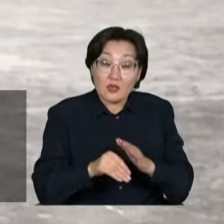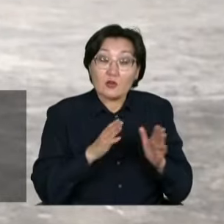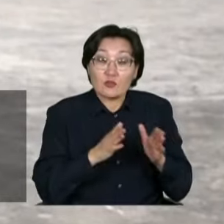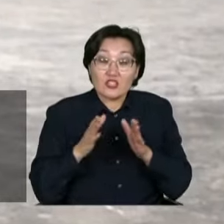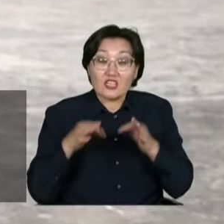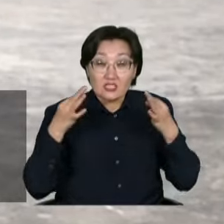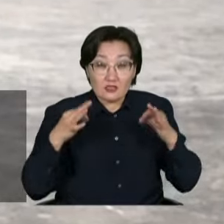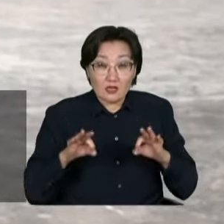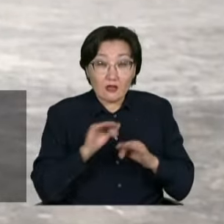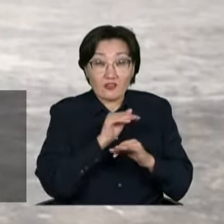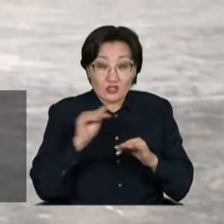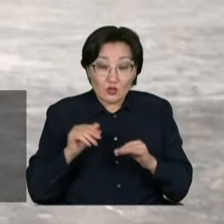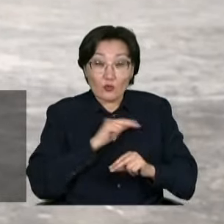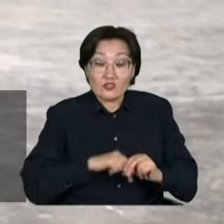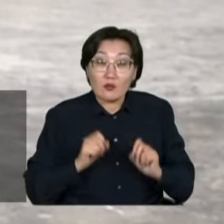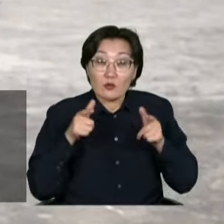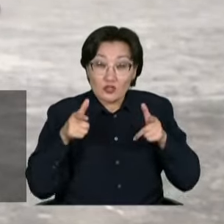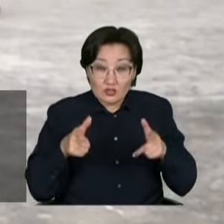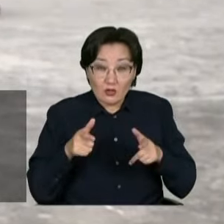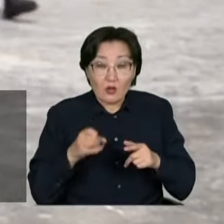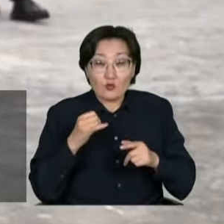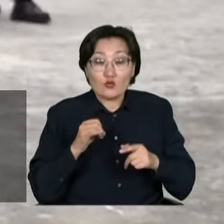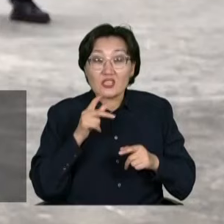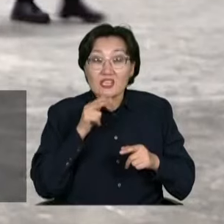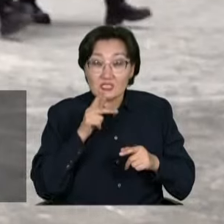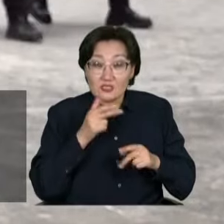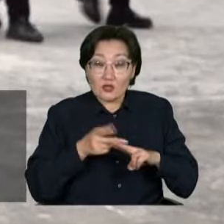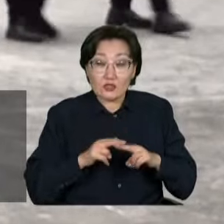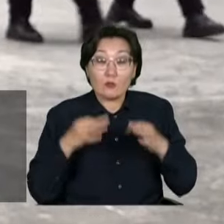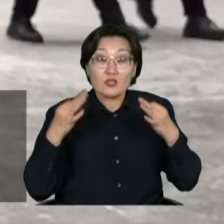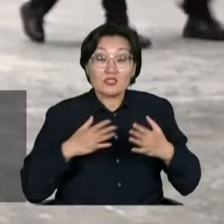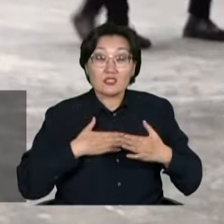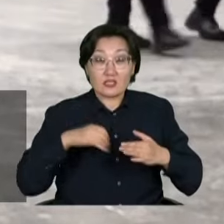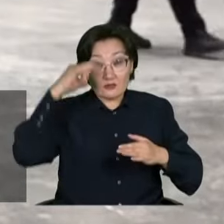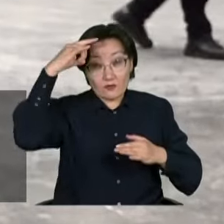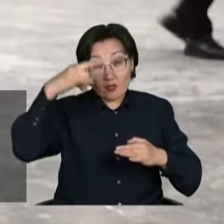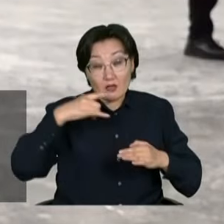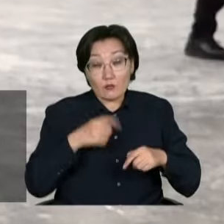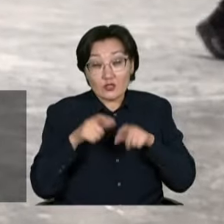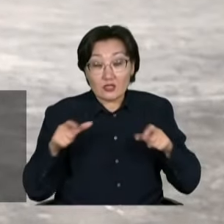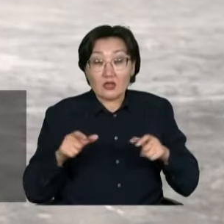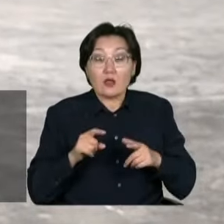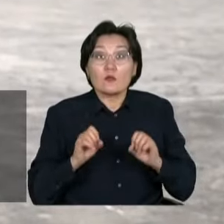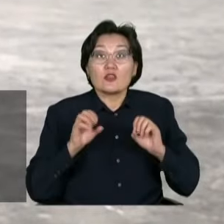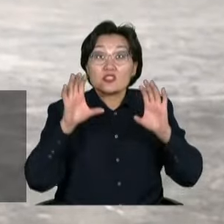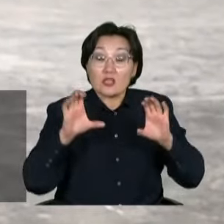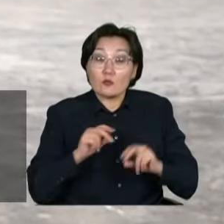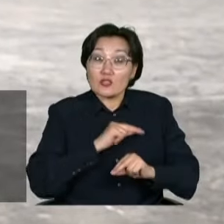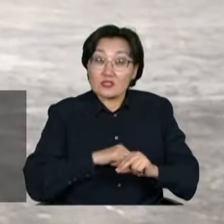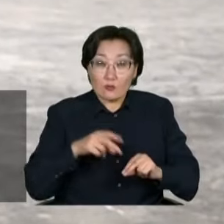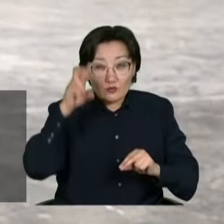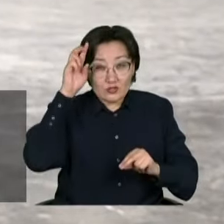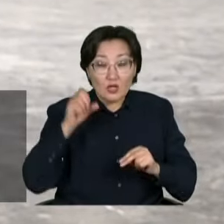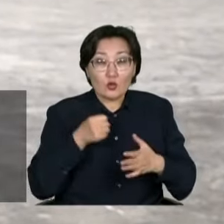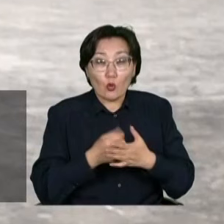системе разрешения официального трудоустройства в Южной Корее. Это позволит нашим соотечественникам легально работать в стране